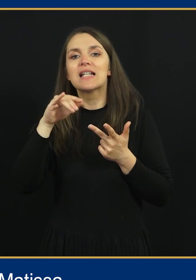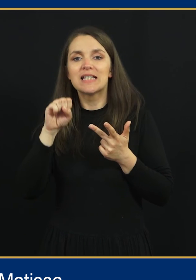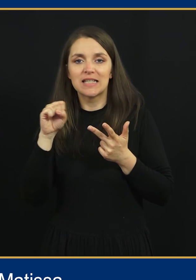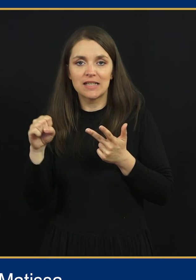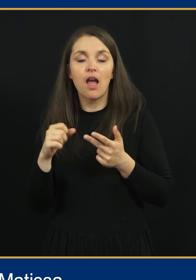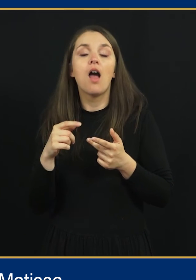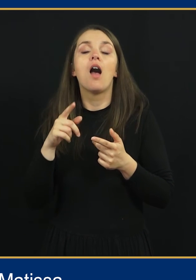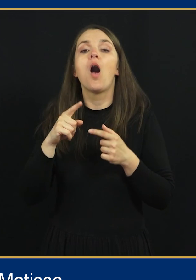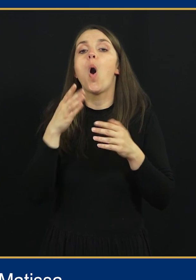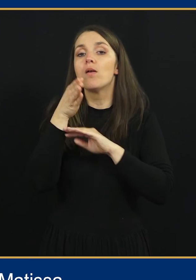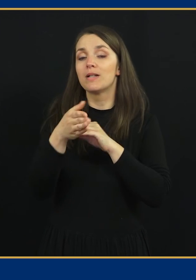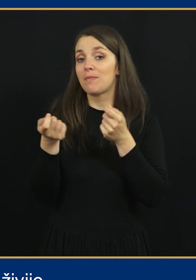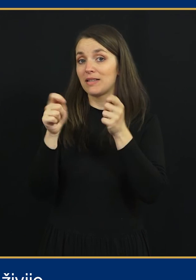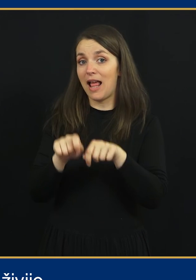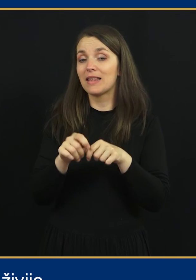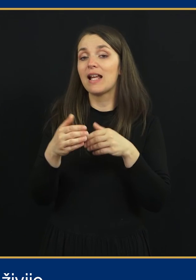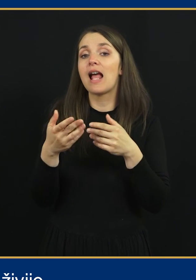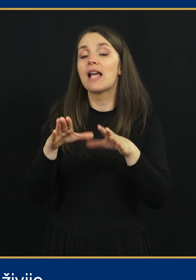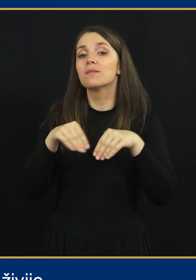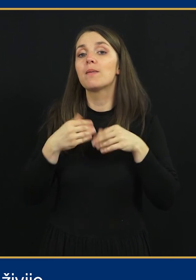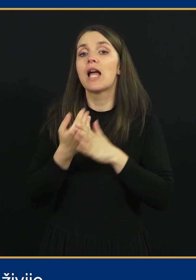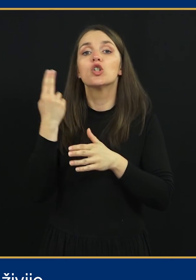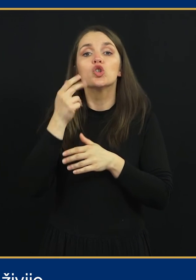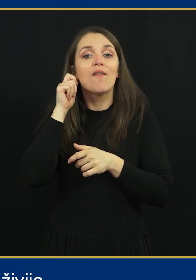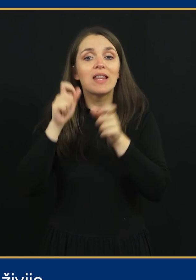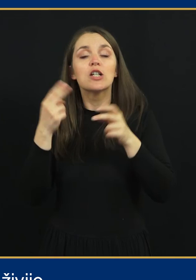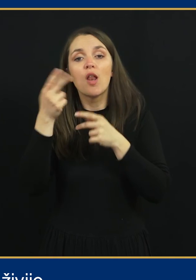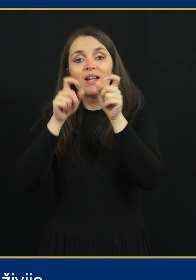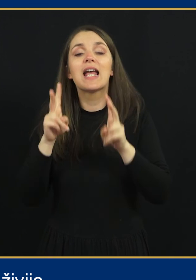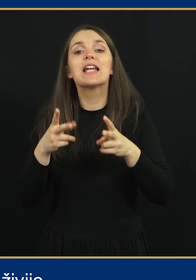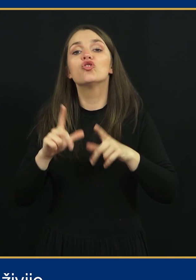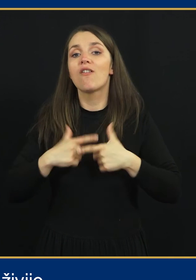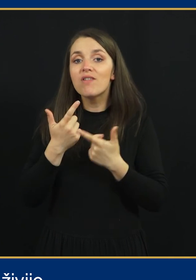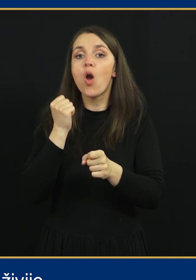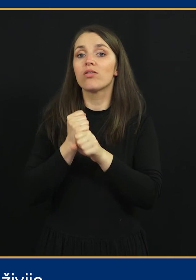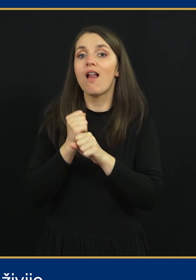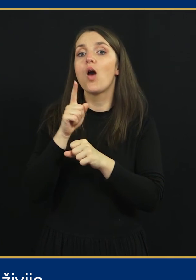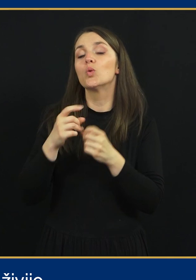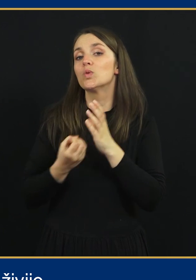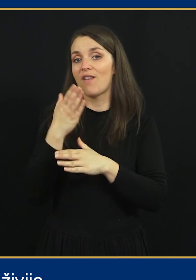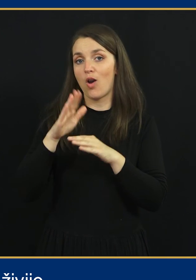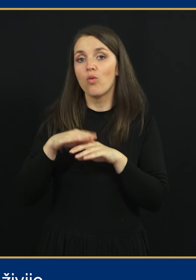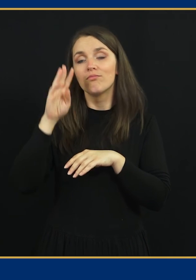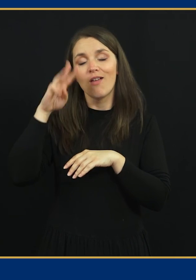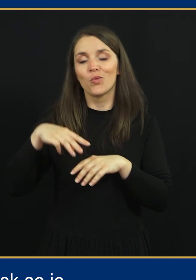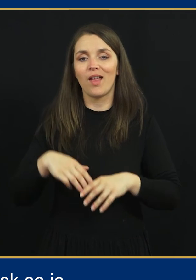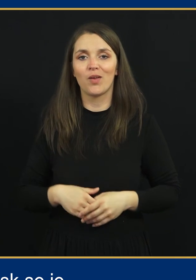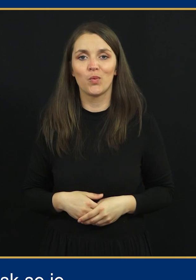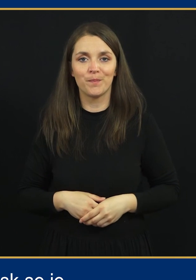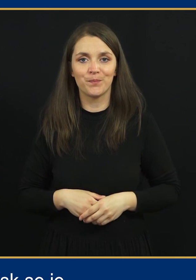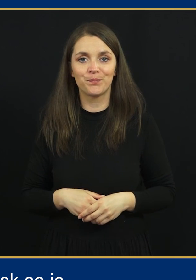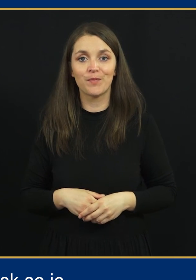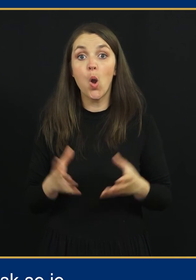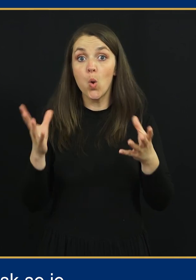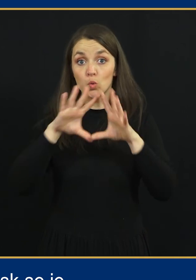pa je sklenila na sprejemu za Slovenke in Slovence, ki živijo, delajo in ustvarjajo na Dunaju. V